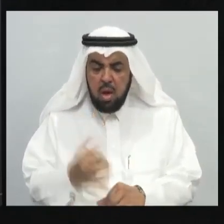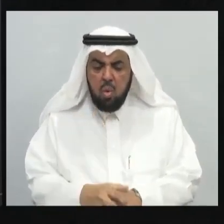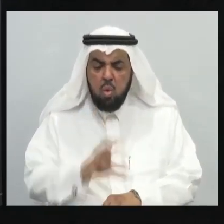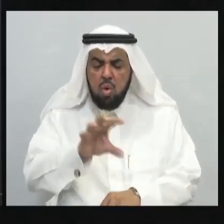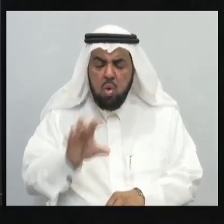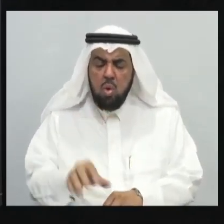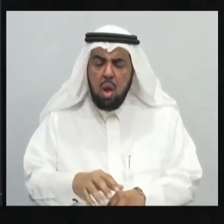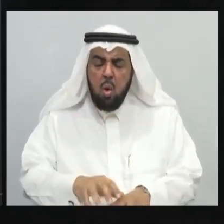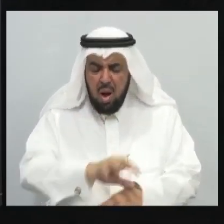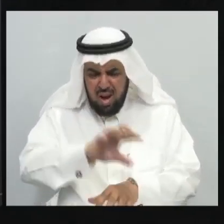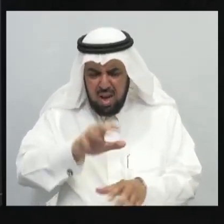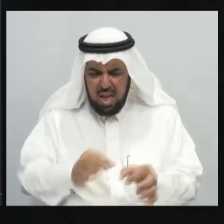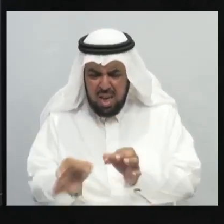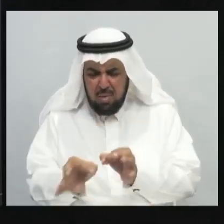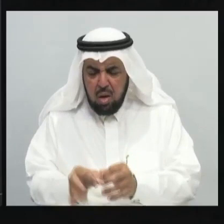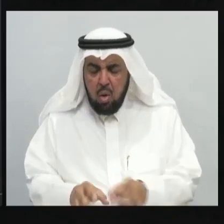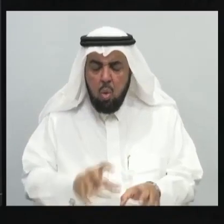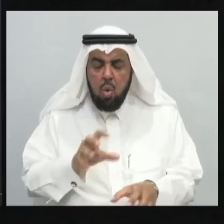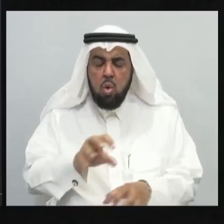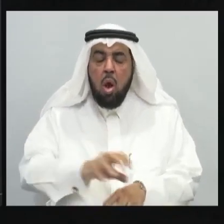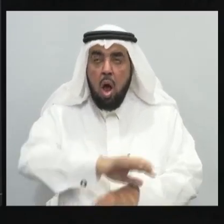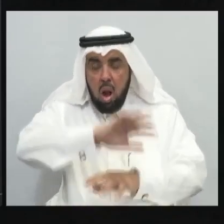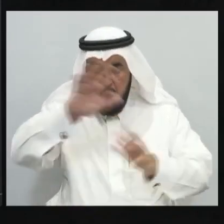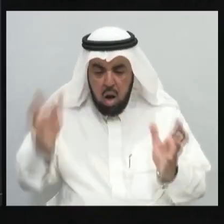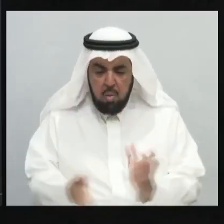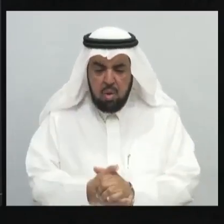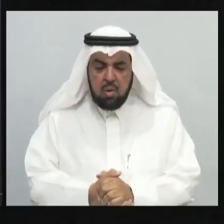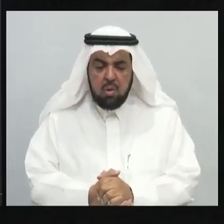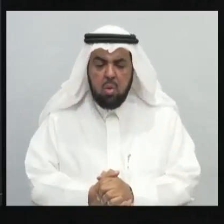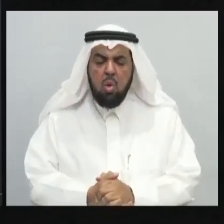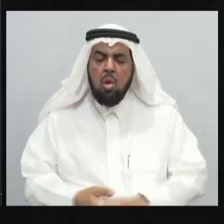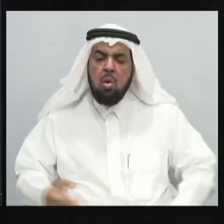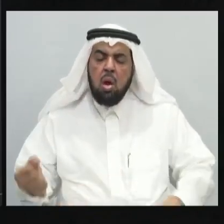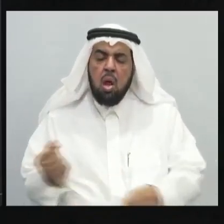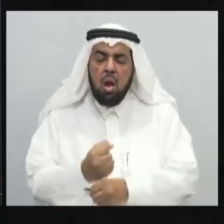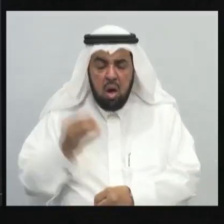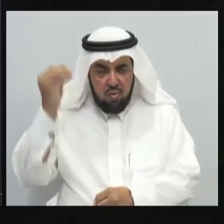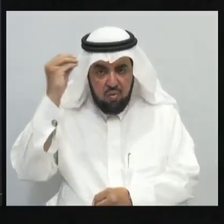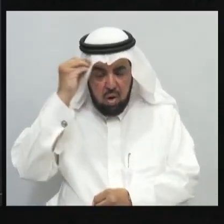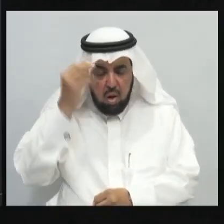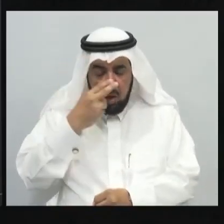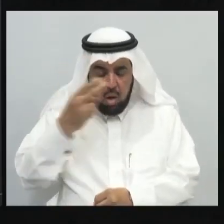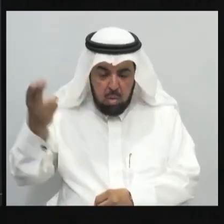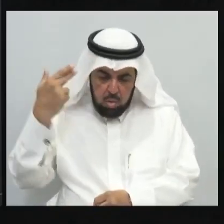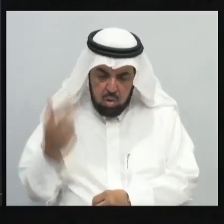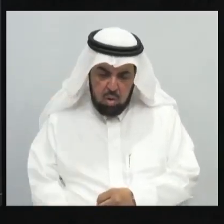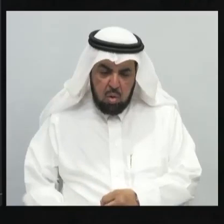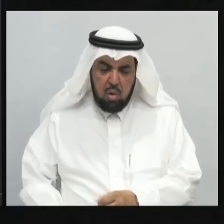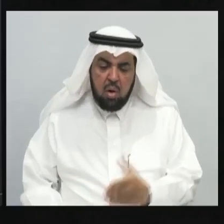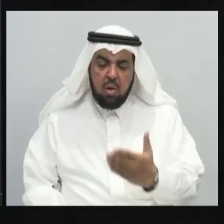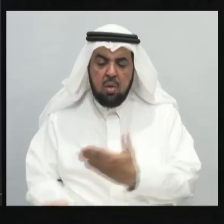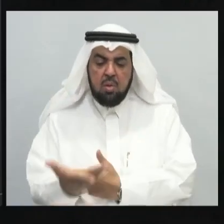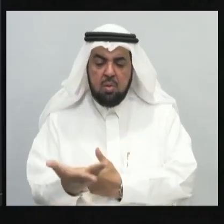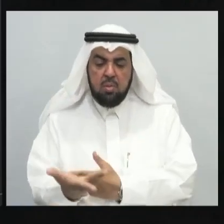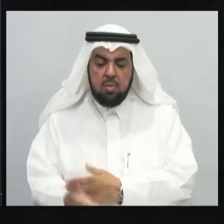او الاقليميه وايضا الدوليه والاحداث التي تعرفنا عليها سابقا وماذا حدث ونتج